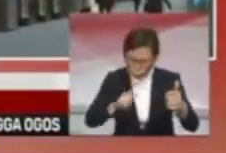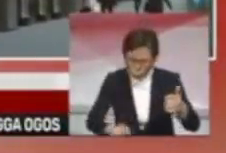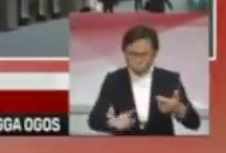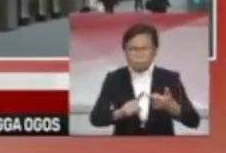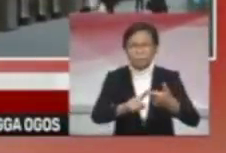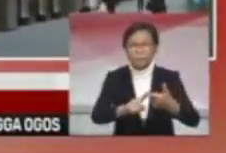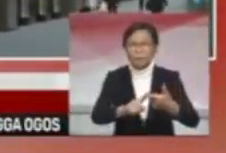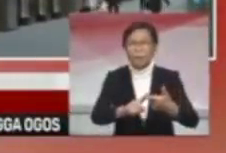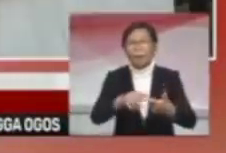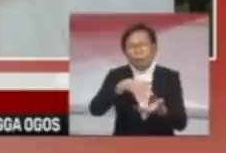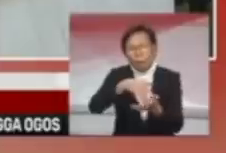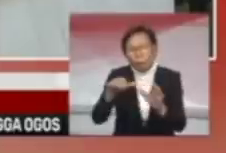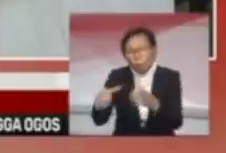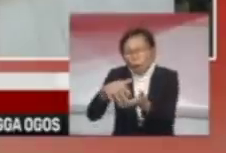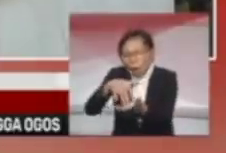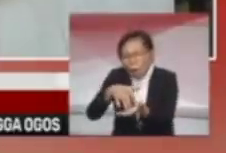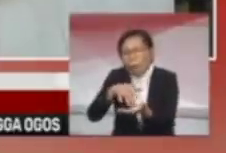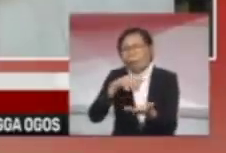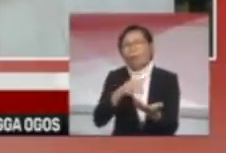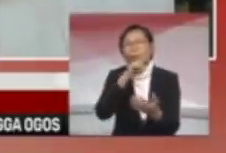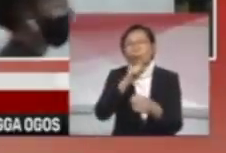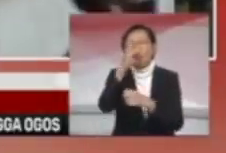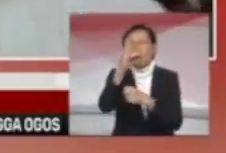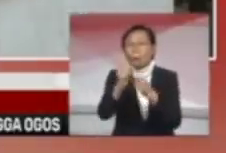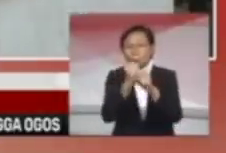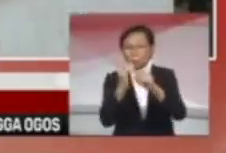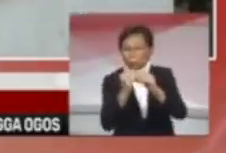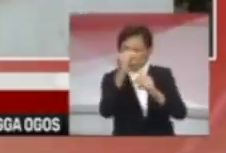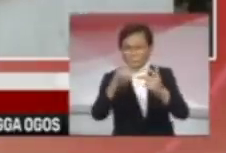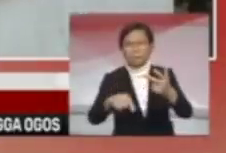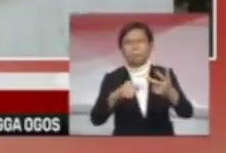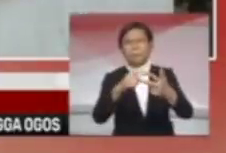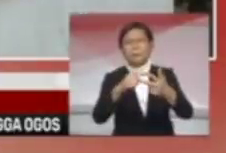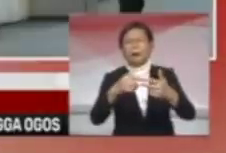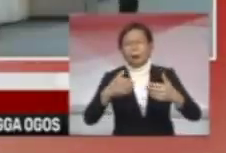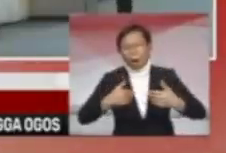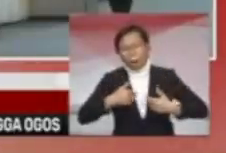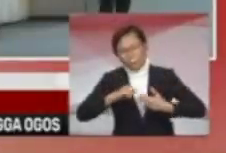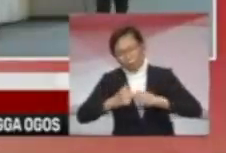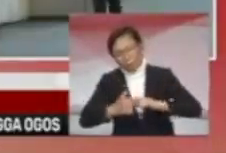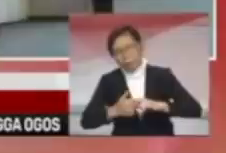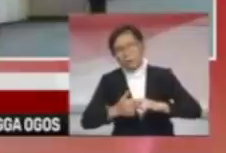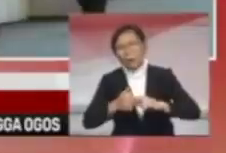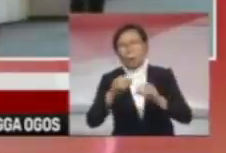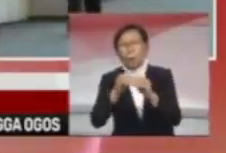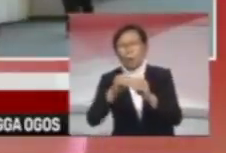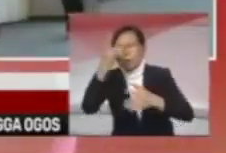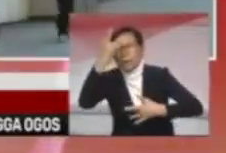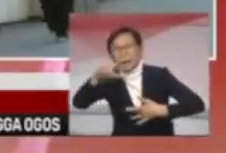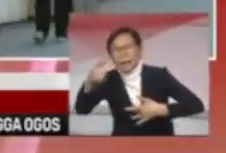golongan rentan yaitu yang berusaha 60tahun ke atas yang mengalami masalah mobility